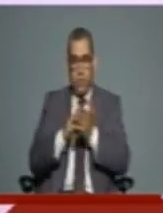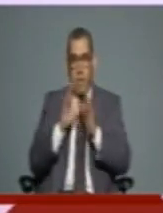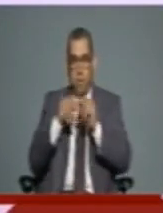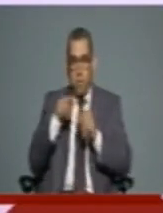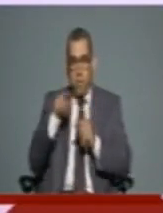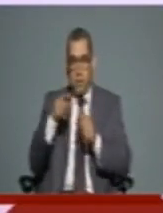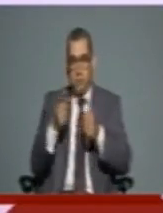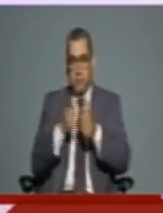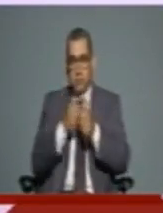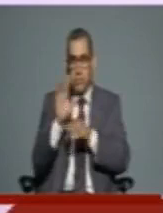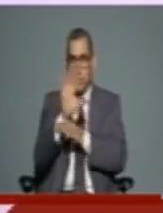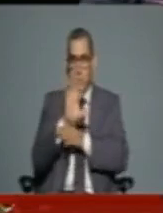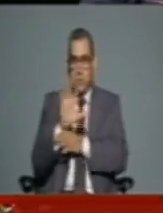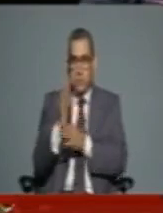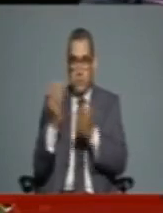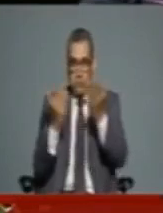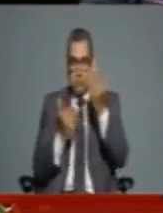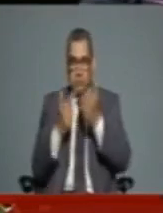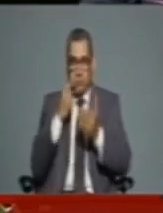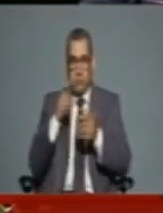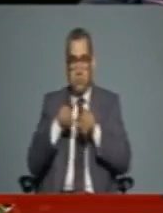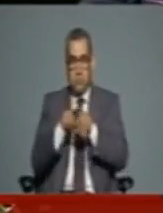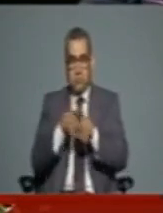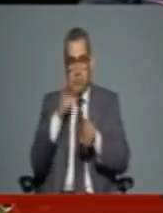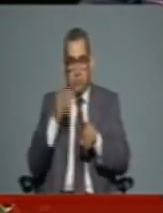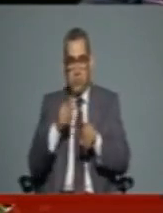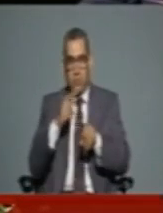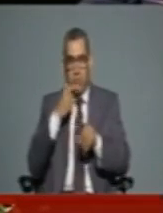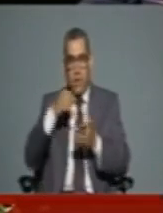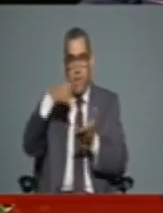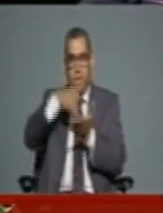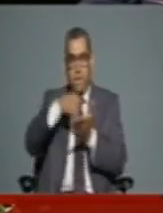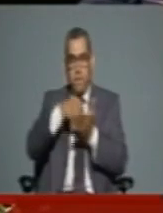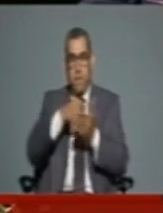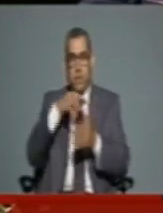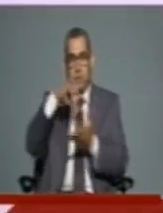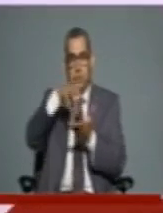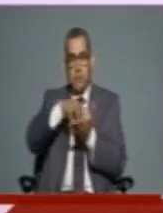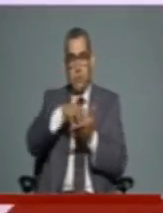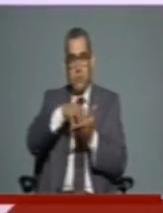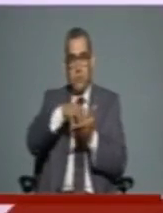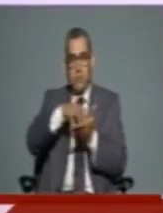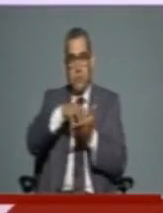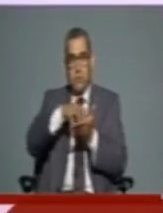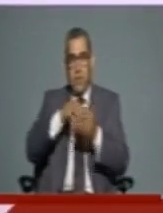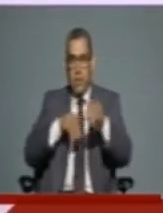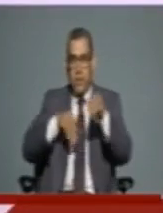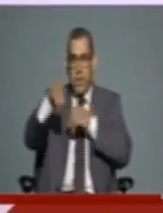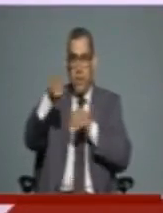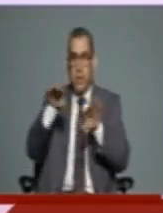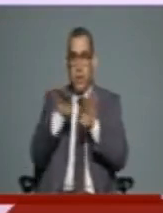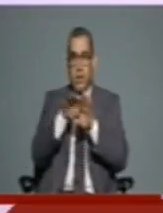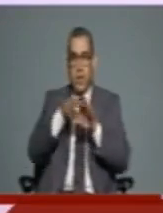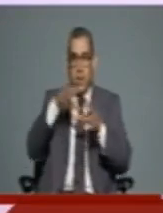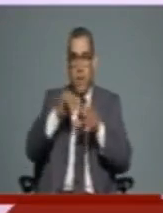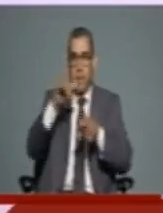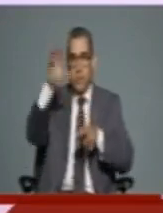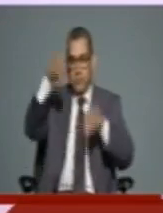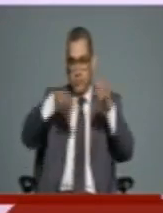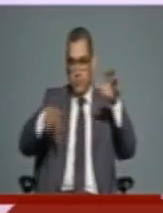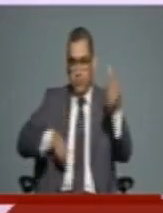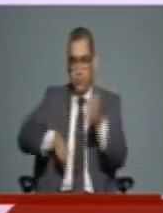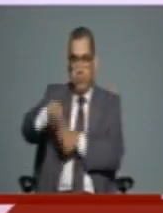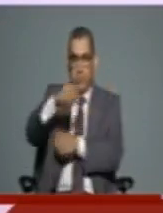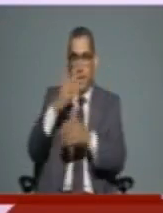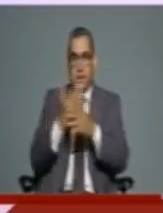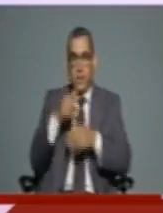جاذبه لان تكون المركز الاقليمي لتبادل الحبوب في المنطقه، لسبب